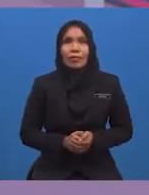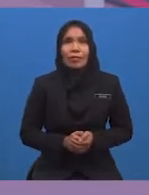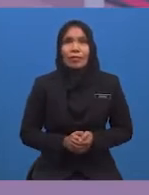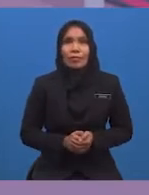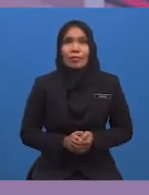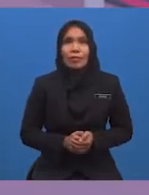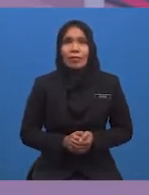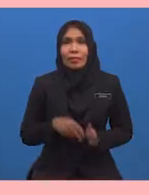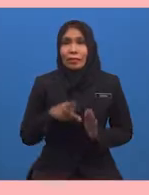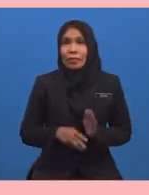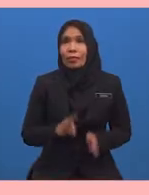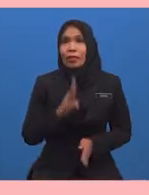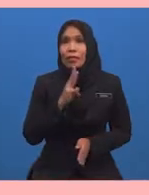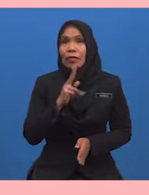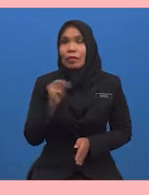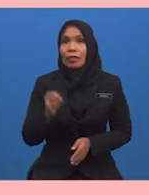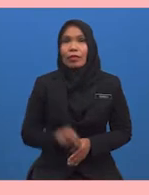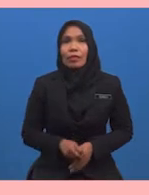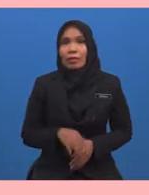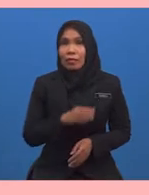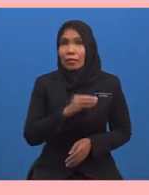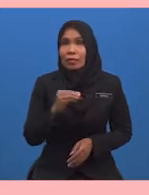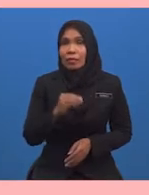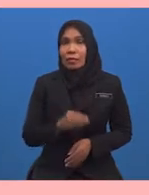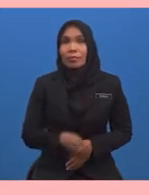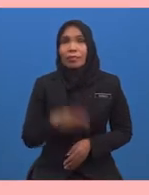penjanaan hidroelektrik.